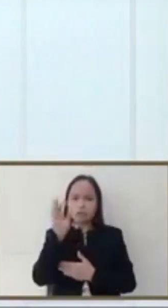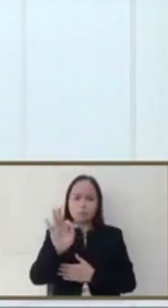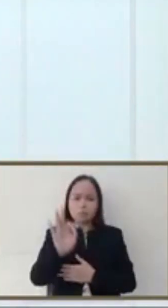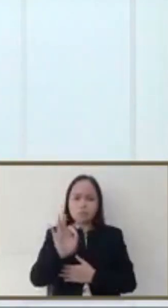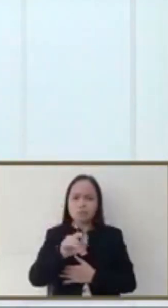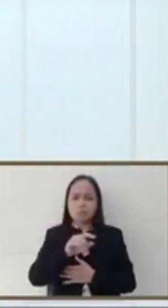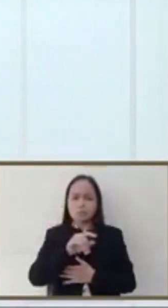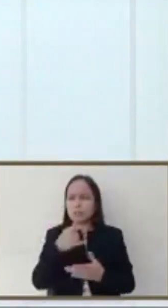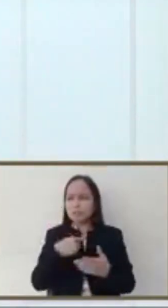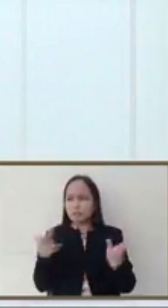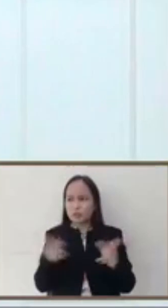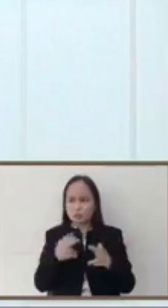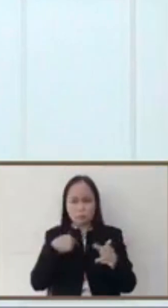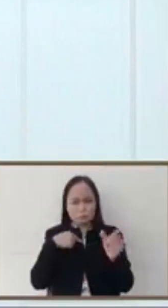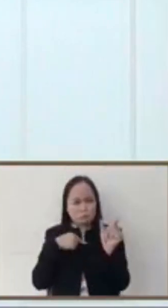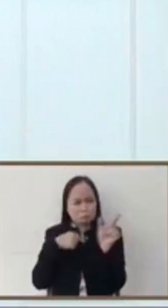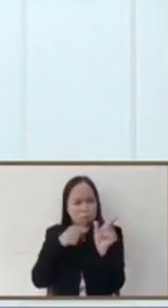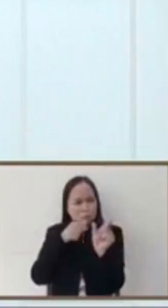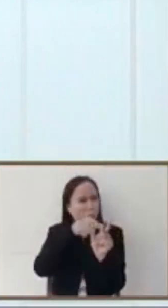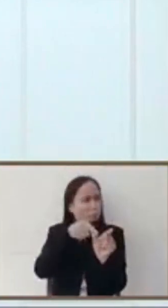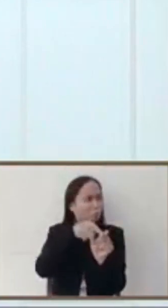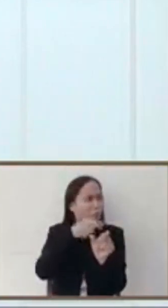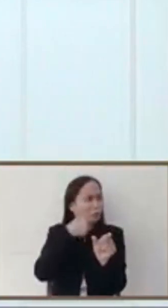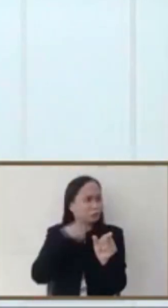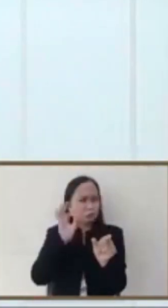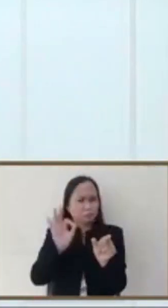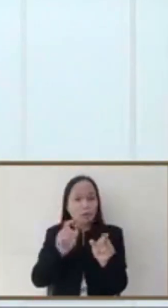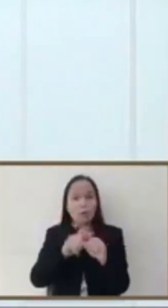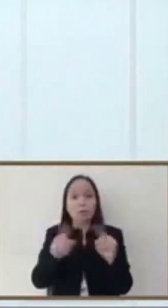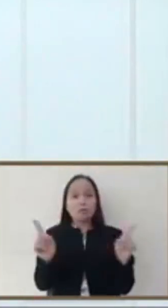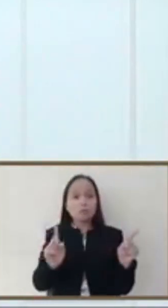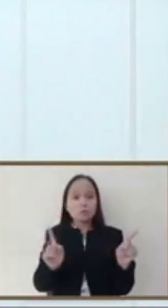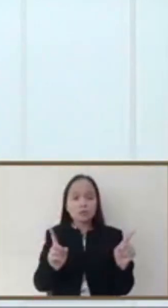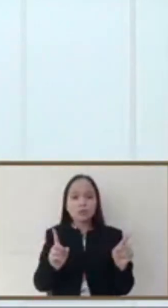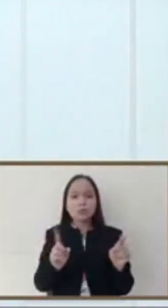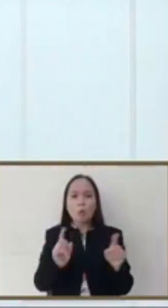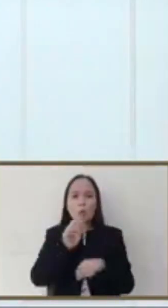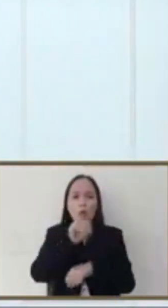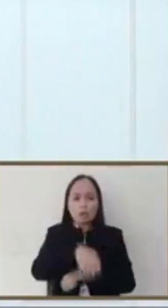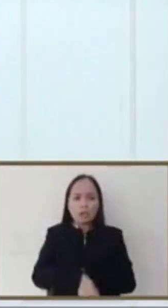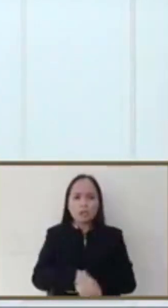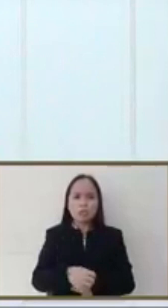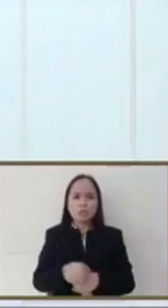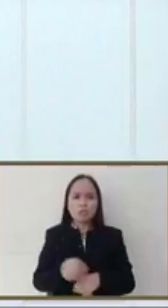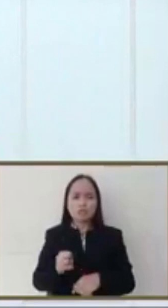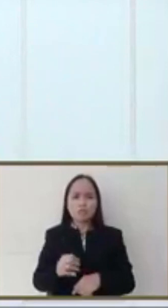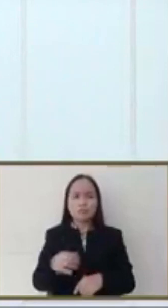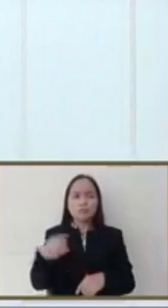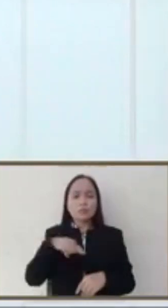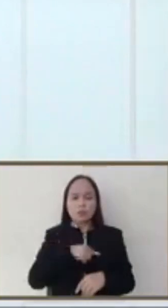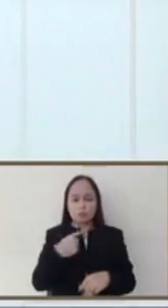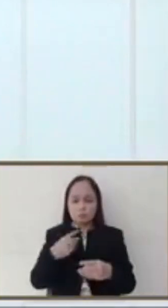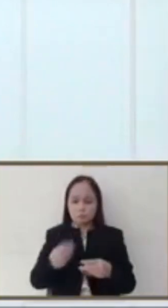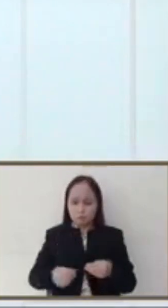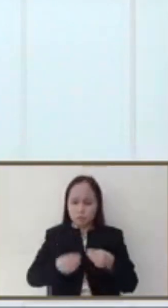ganito lang kaikse yung pinagkakaabalahan natin ngayon. Pero grabe na, binubuhos na natin lahat ng panahon na wala na